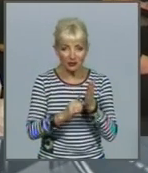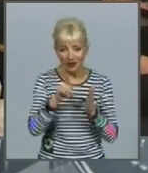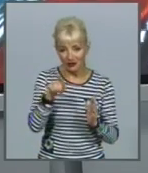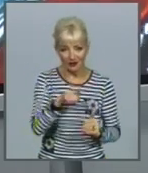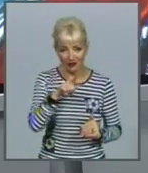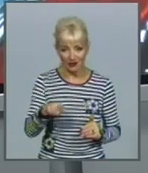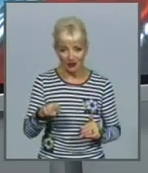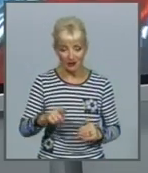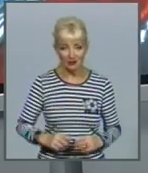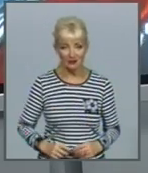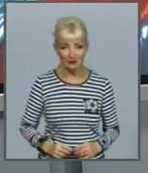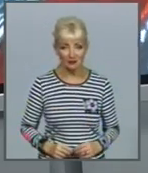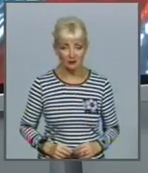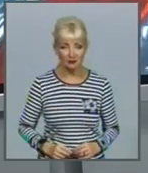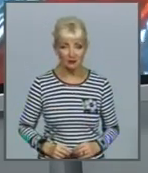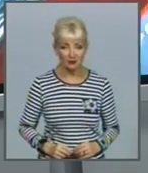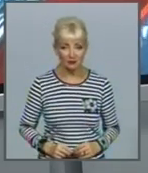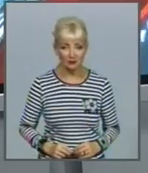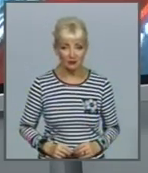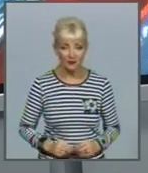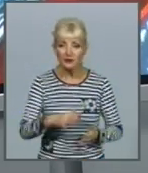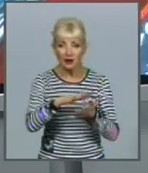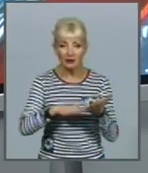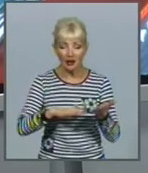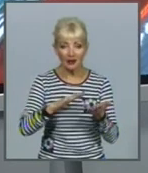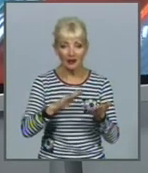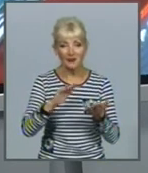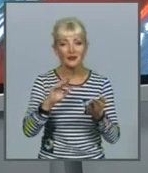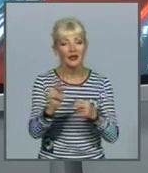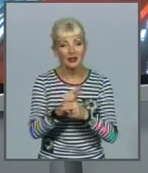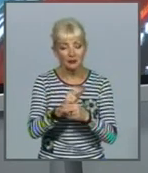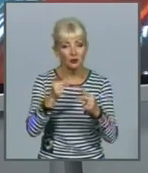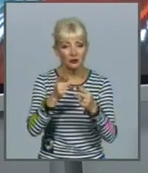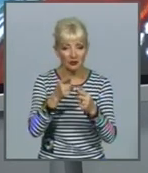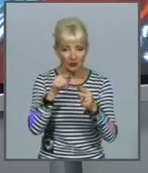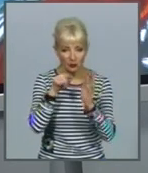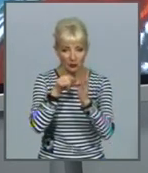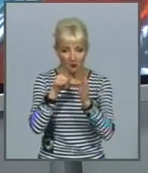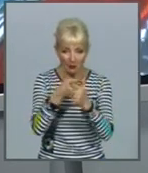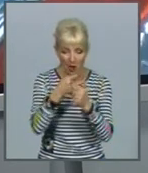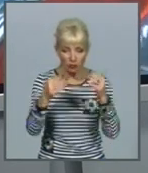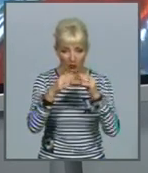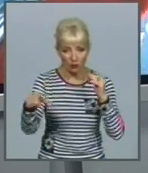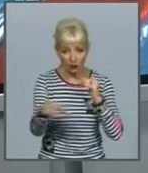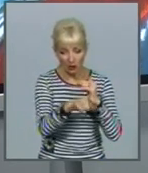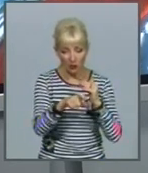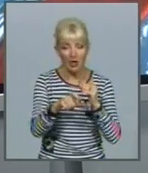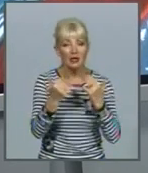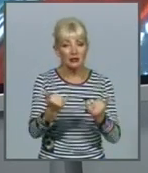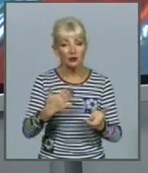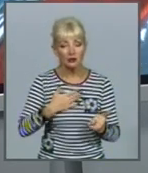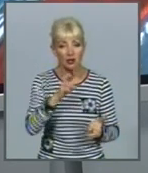звістя. Далі про оновлення внутрішньоквартальних доріг. Такі ведуть по всьому місту. Сьогодні наш Ігор Безкровний побував